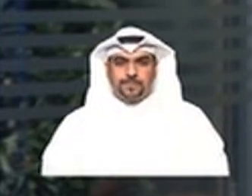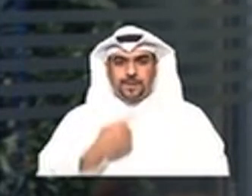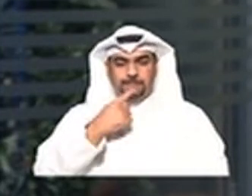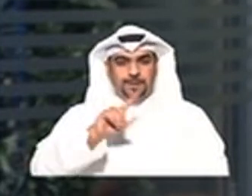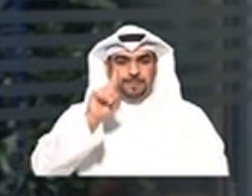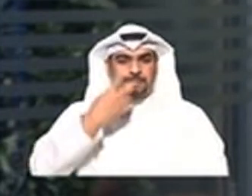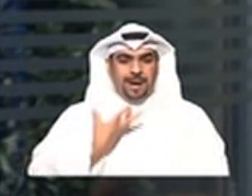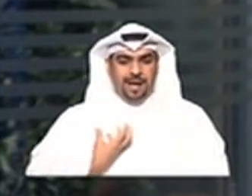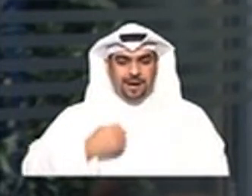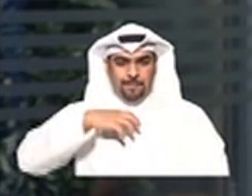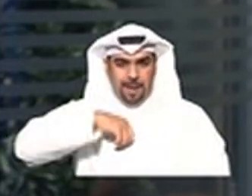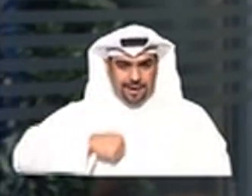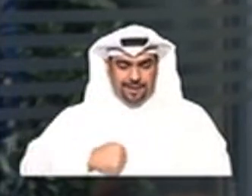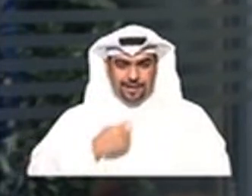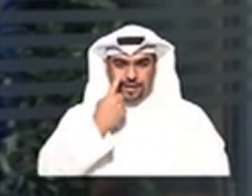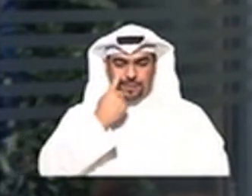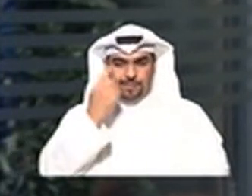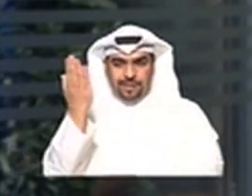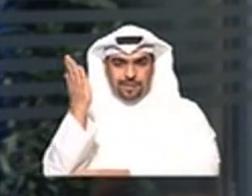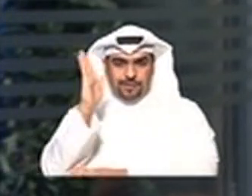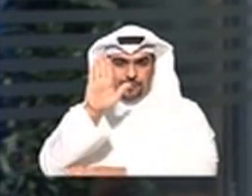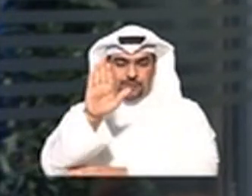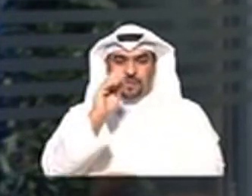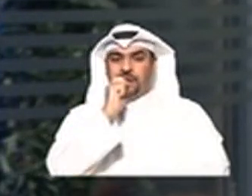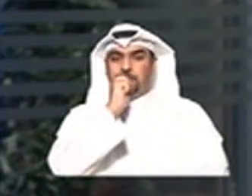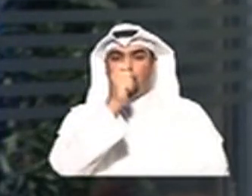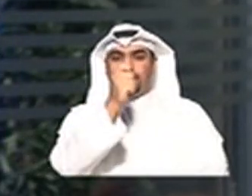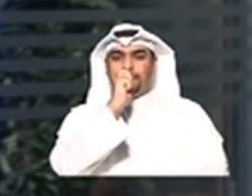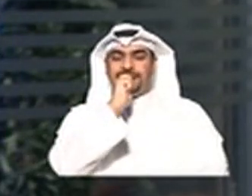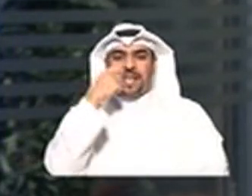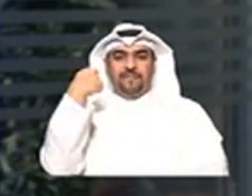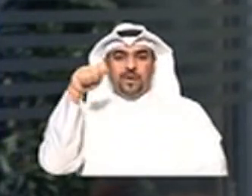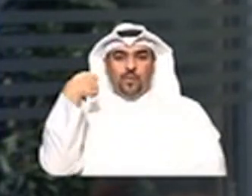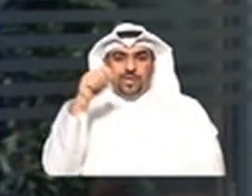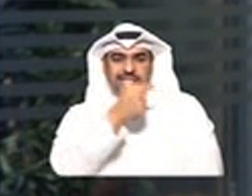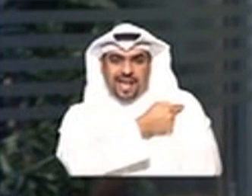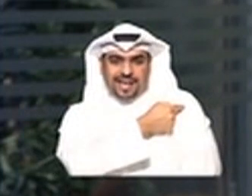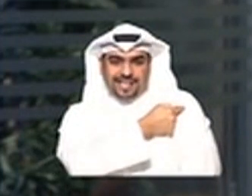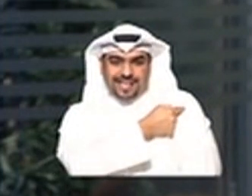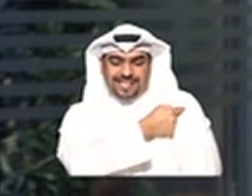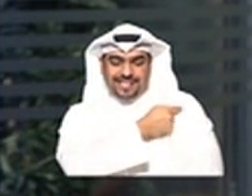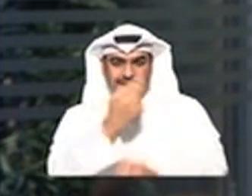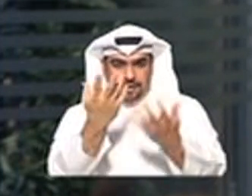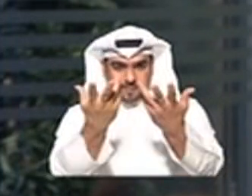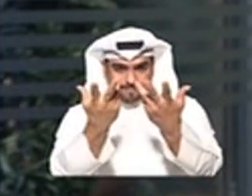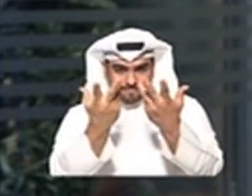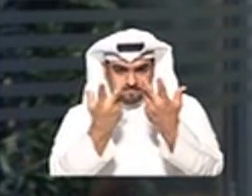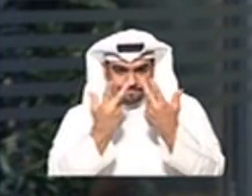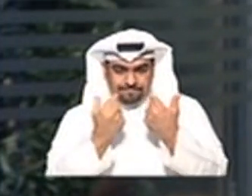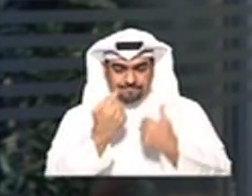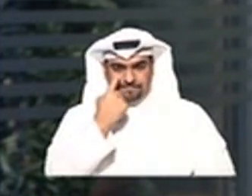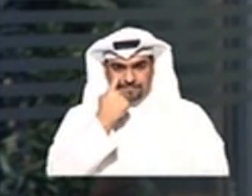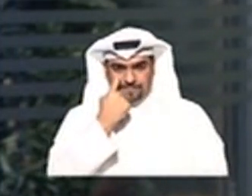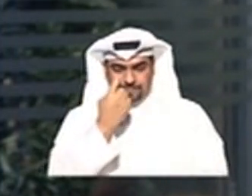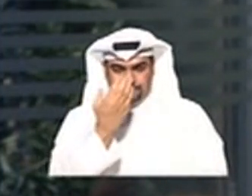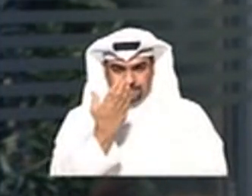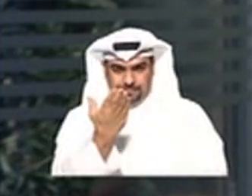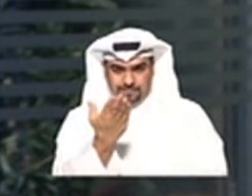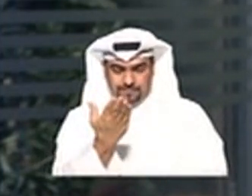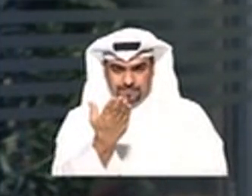مشاهدينا الكرام، ننتقل بكم الآن إلى وزارة الصحة لنقل وقائع المؤتمر الصحفي الدوري حول آخر المستجدات بشأن